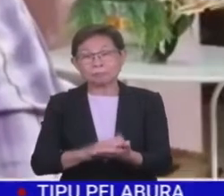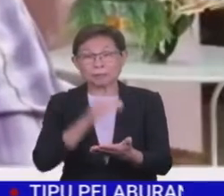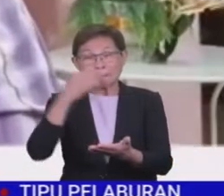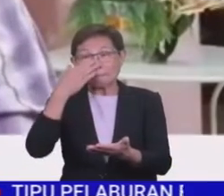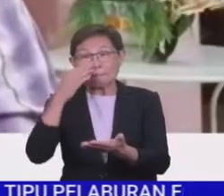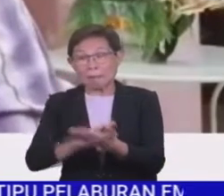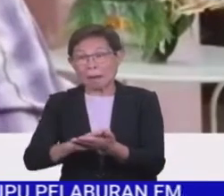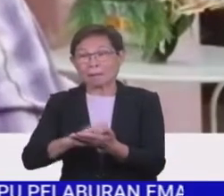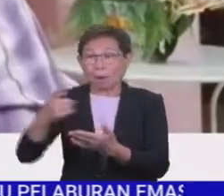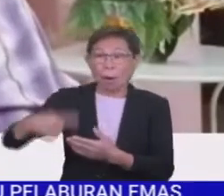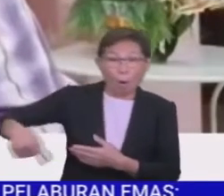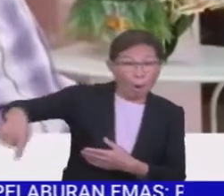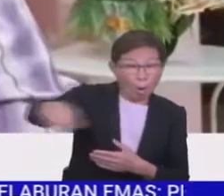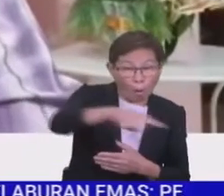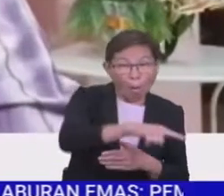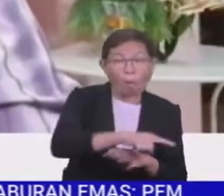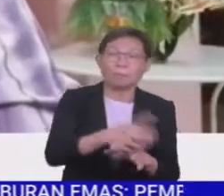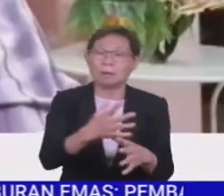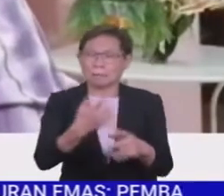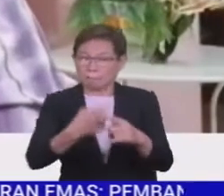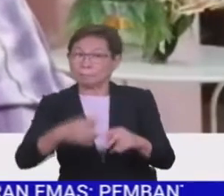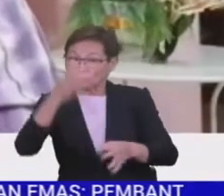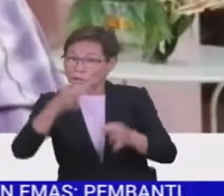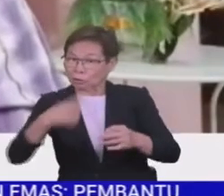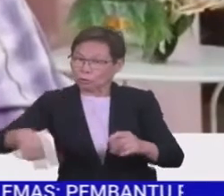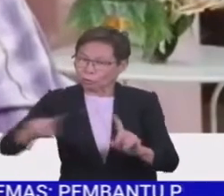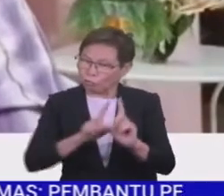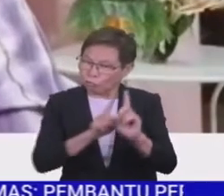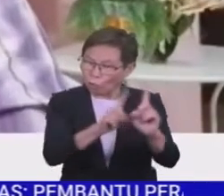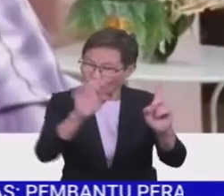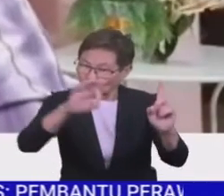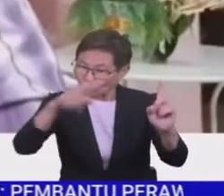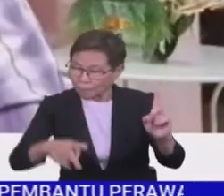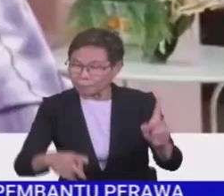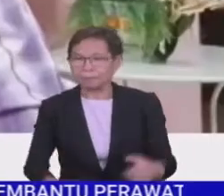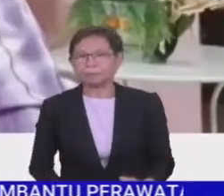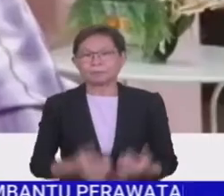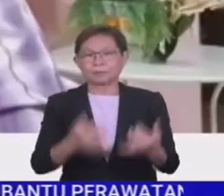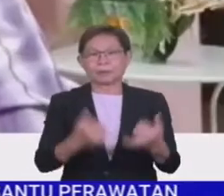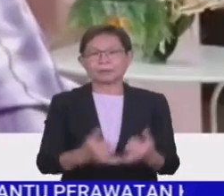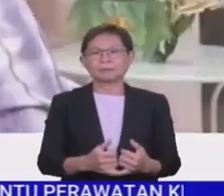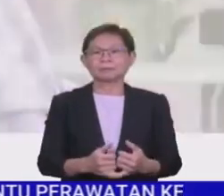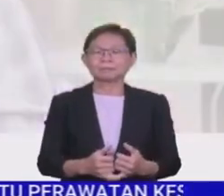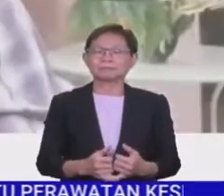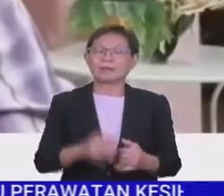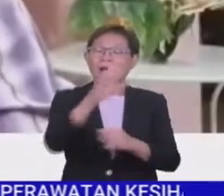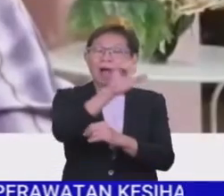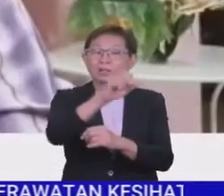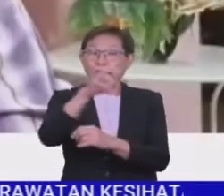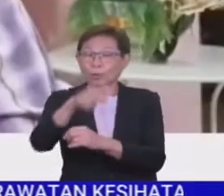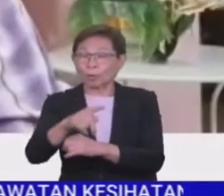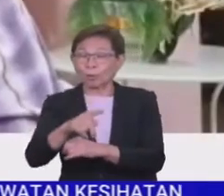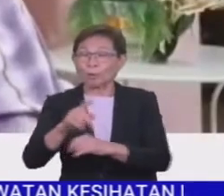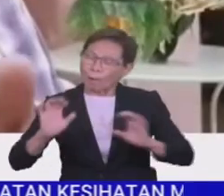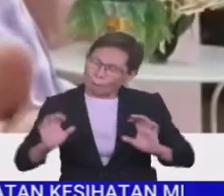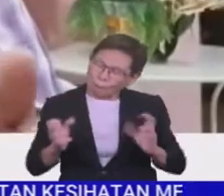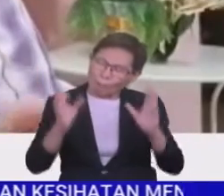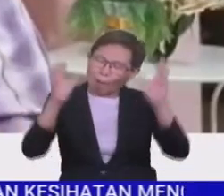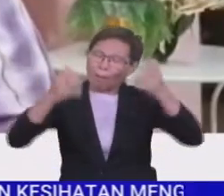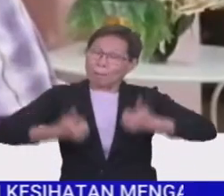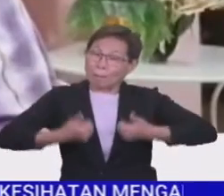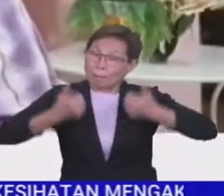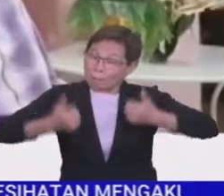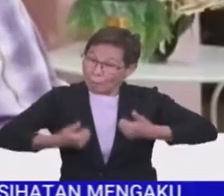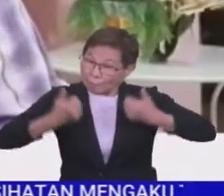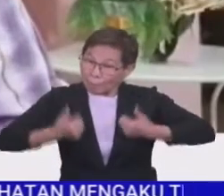mereka mematuhi ya. Begitu juga dengan SOP semasa perayaan Aidilfitri, tanggungjawab